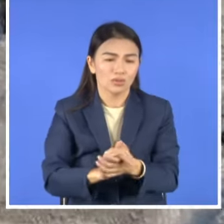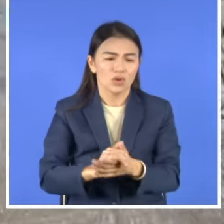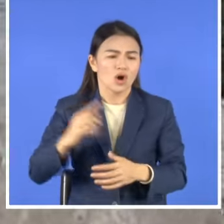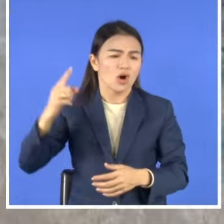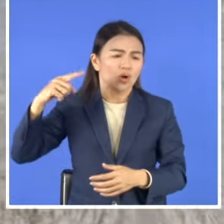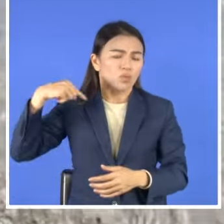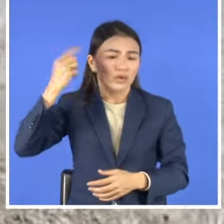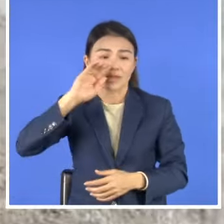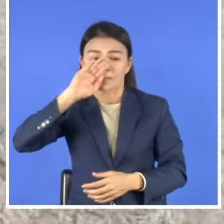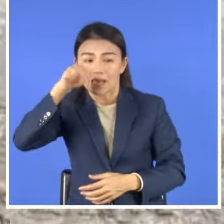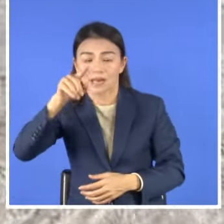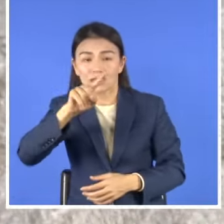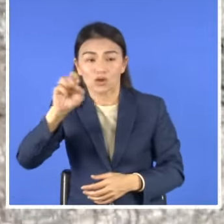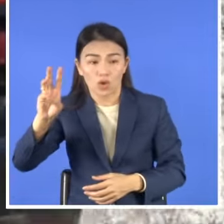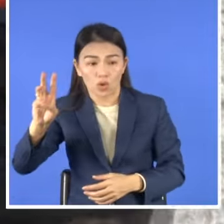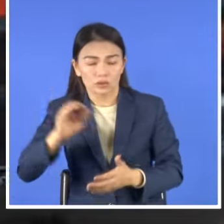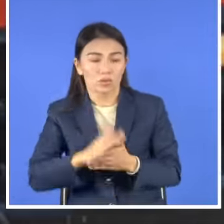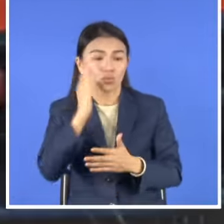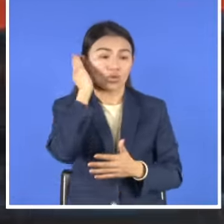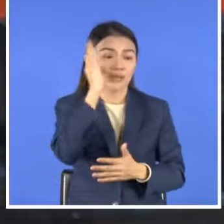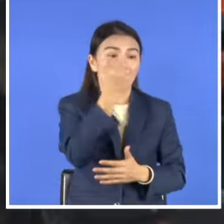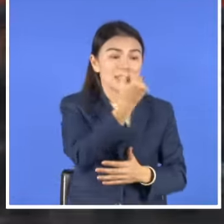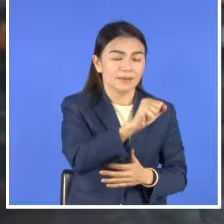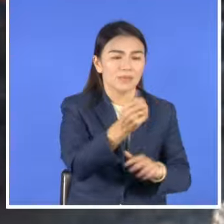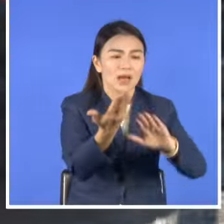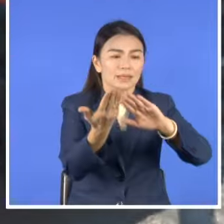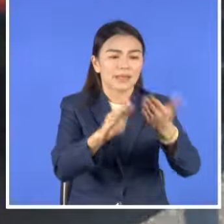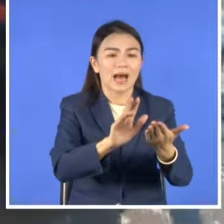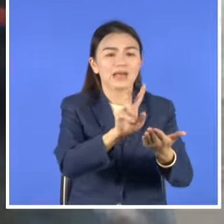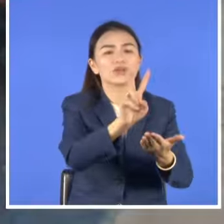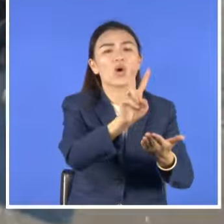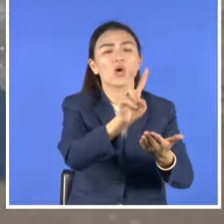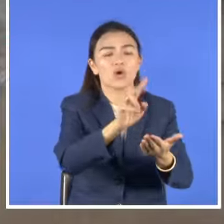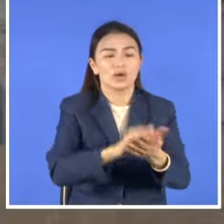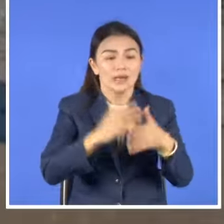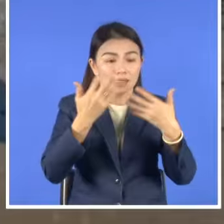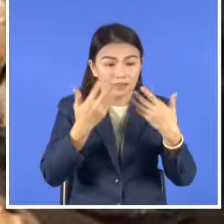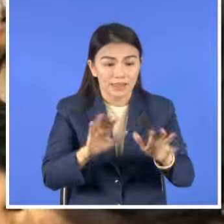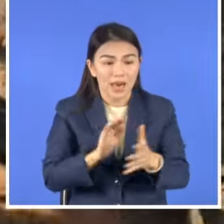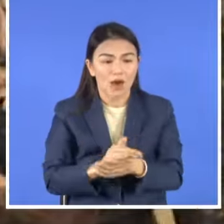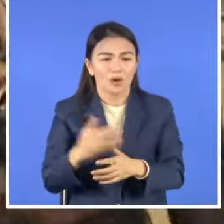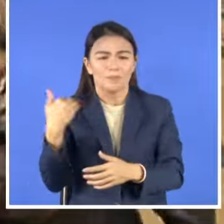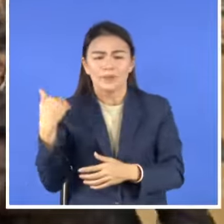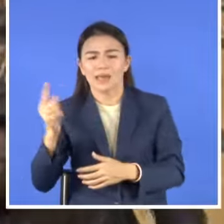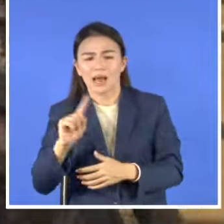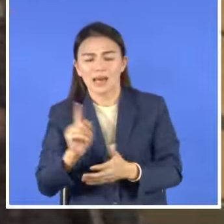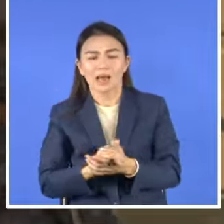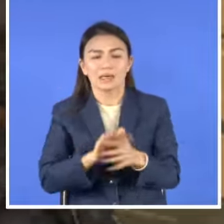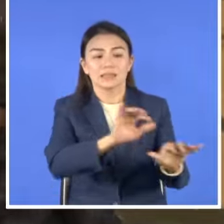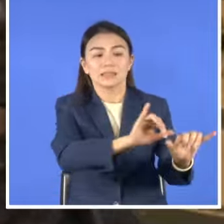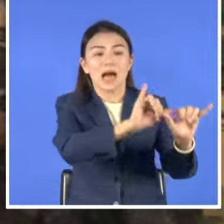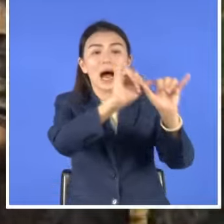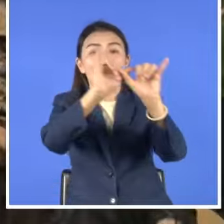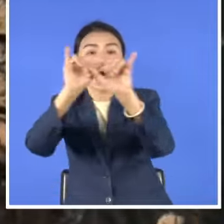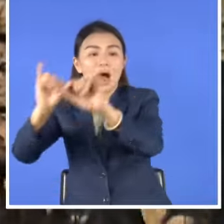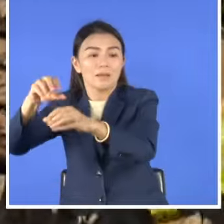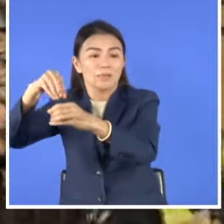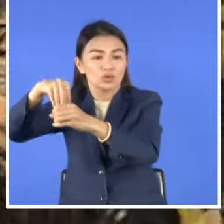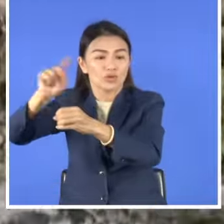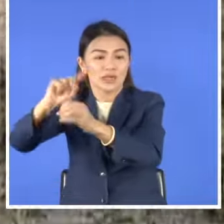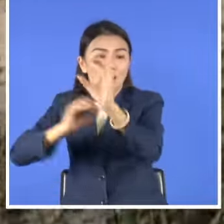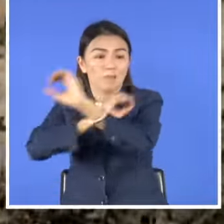เชือกเป็นช้างเพศผู้ 10เชือกและล้มอีก 2เชือกนะคะและภายหลังจากการที่เคลื่อนย้ายไปอยู่ในจุดที่ปลอดภัยแล้วทีมศตวแพทย์ก็